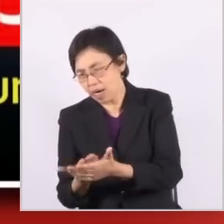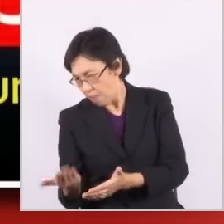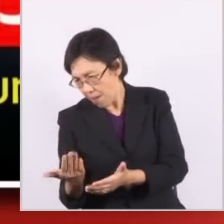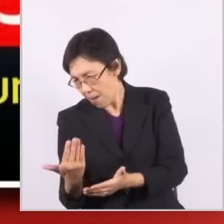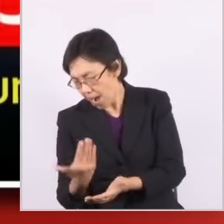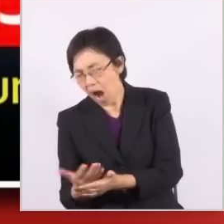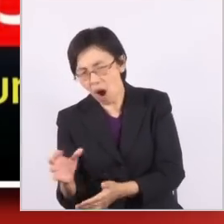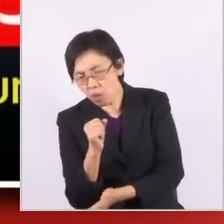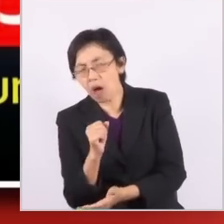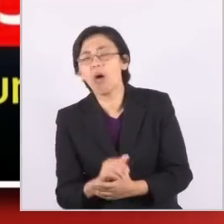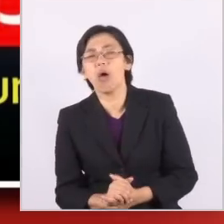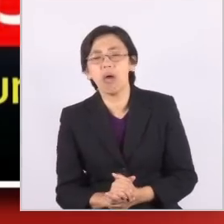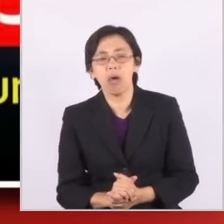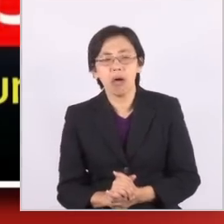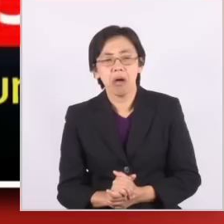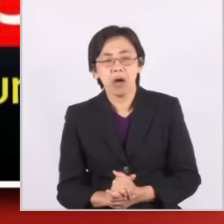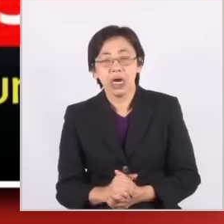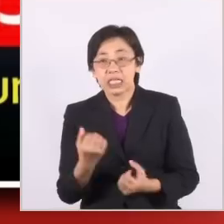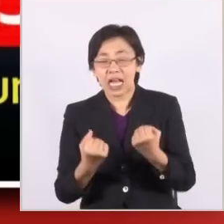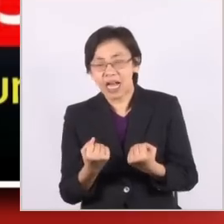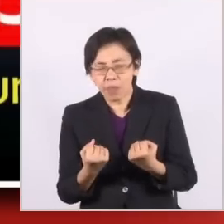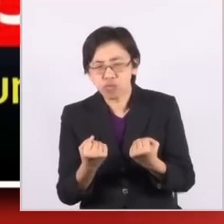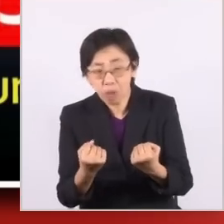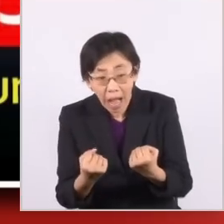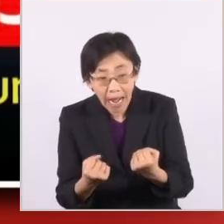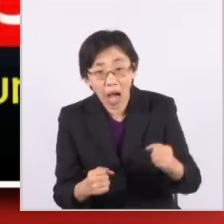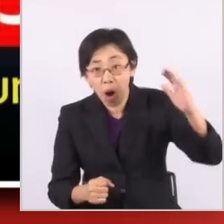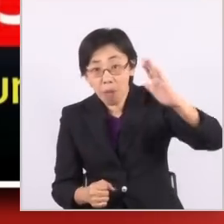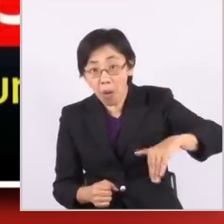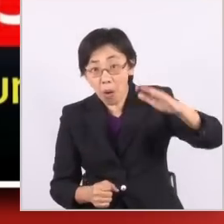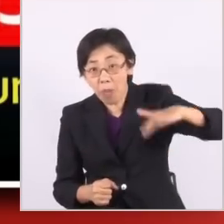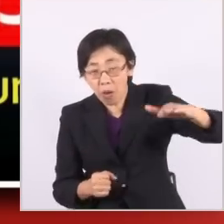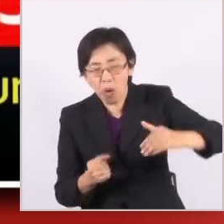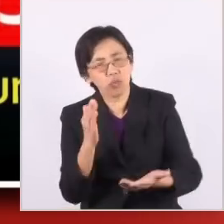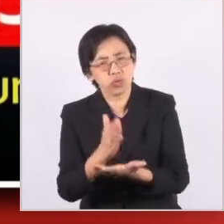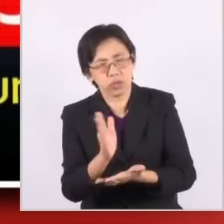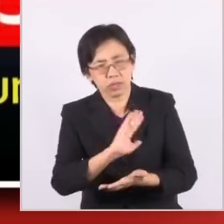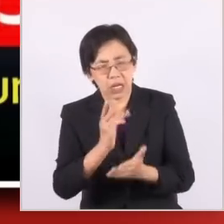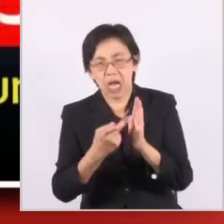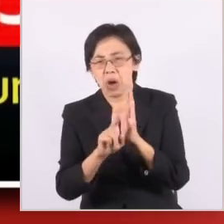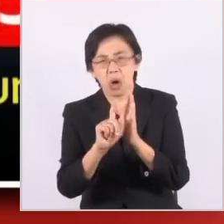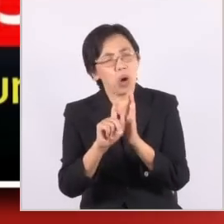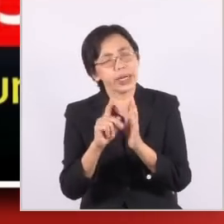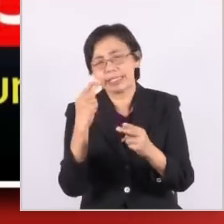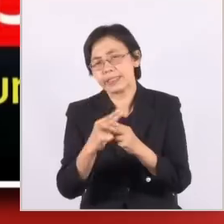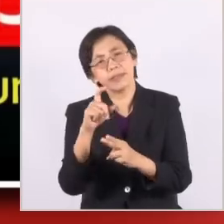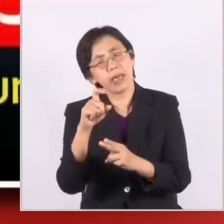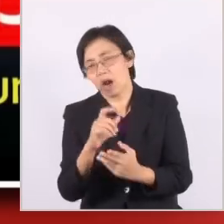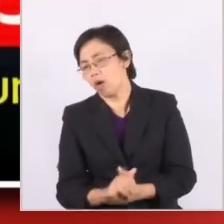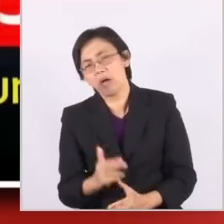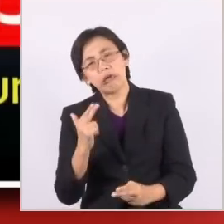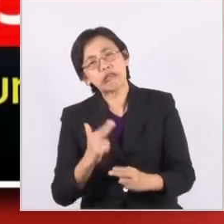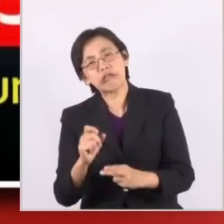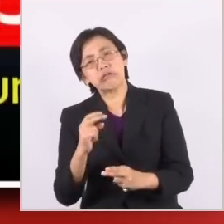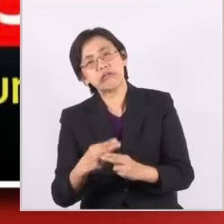ขับรถเรียกอย่าจอดนะนี่หมายความว่าเจอเขาโบกเนี่ยจะจอดนะขอนแก่นเนี่ยเสียภาพหมดเลยฝากท่านผู้ว่าราชการ